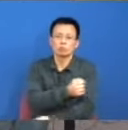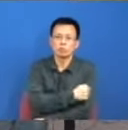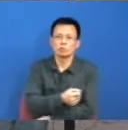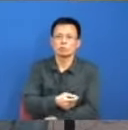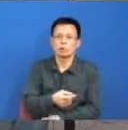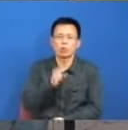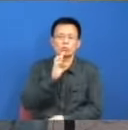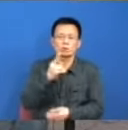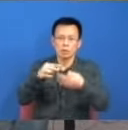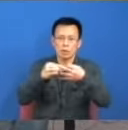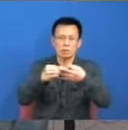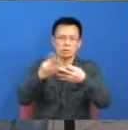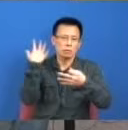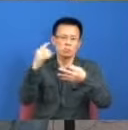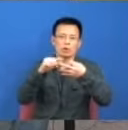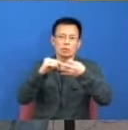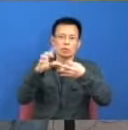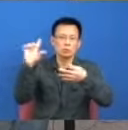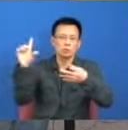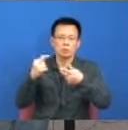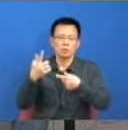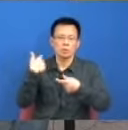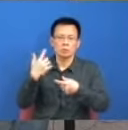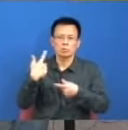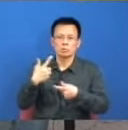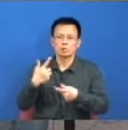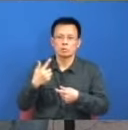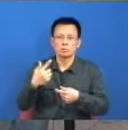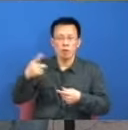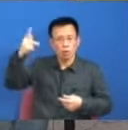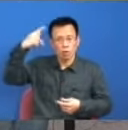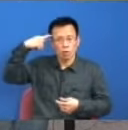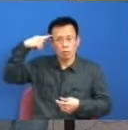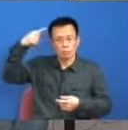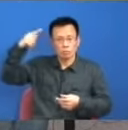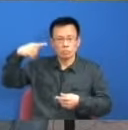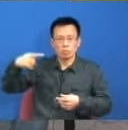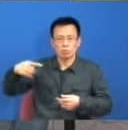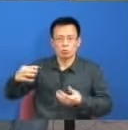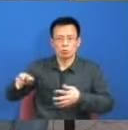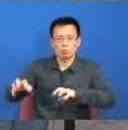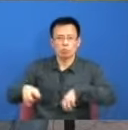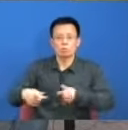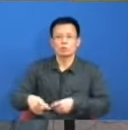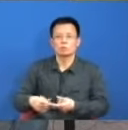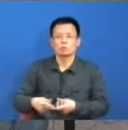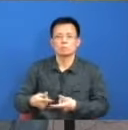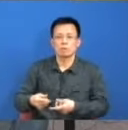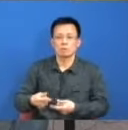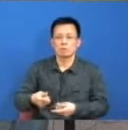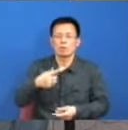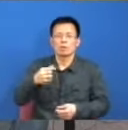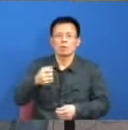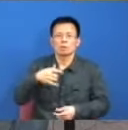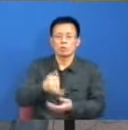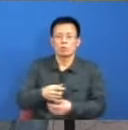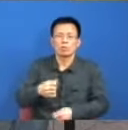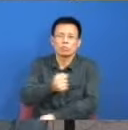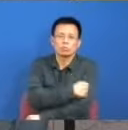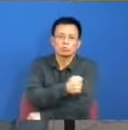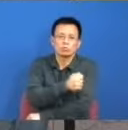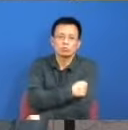去清場嘅時候，呢個韓國嗰啲農民咧，佢都係圍住佢。然後等佢哋攰啦，平靜落嚟啦，然後就慢